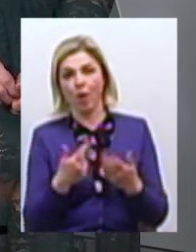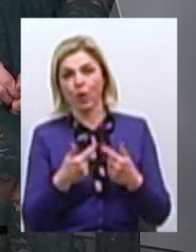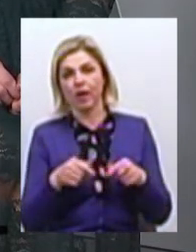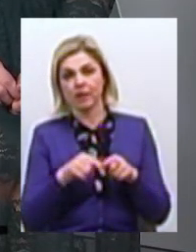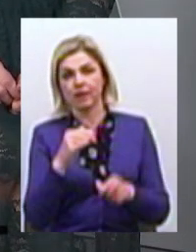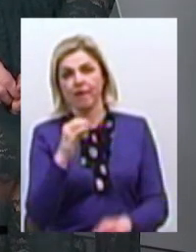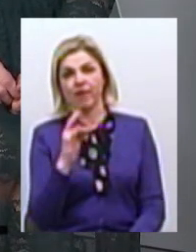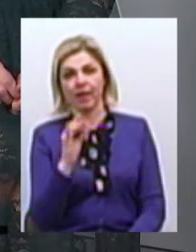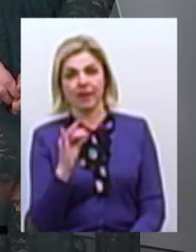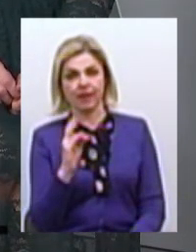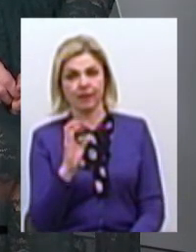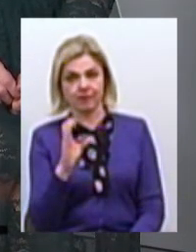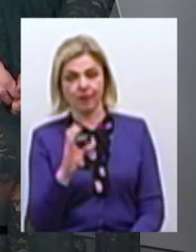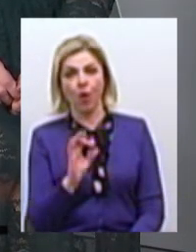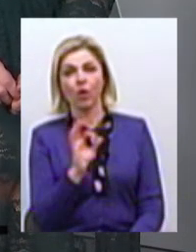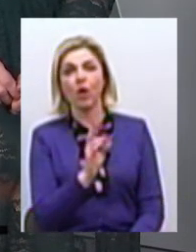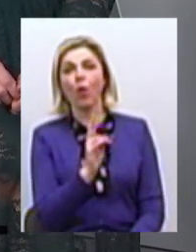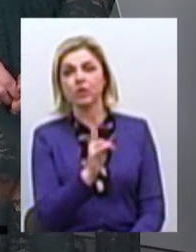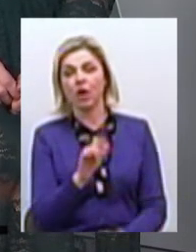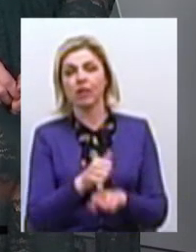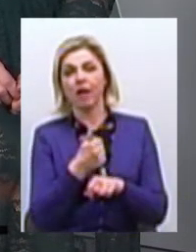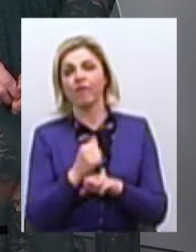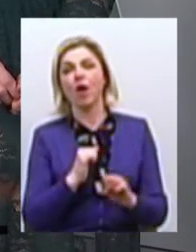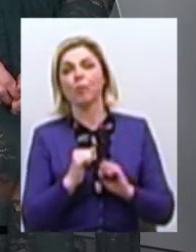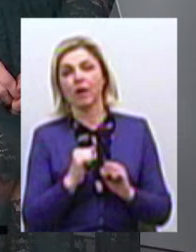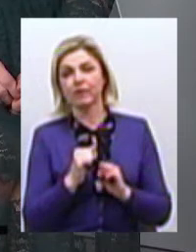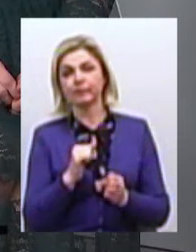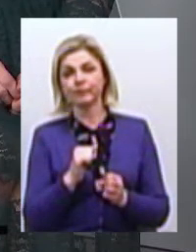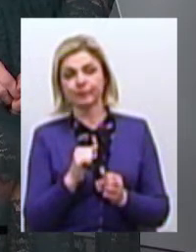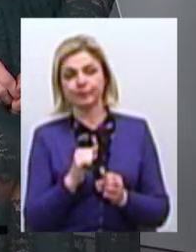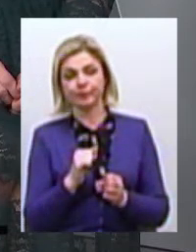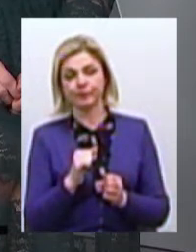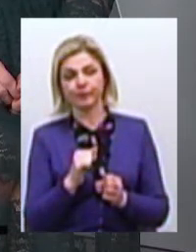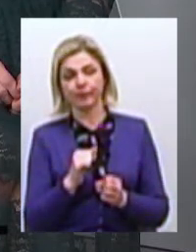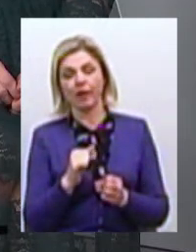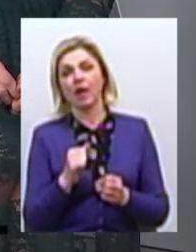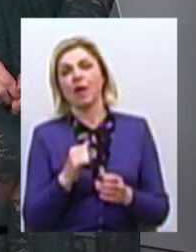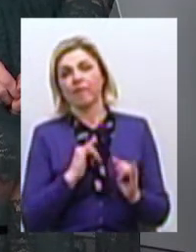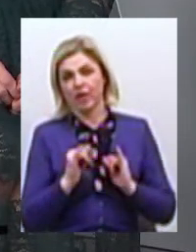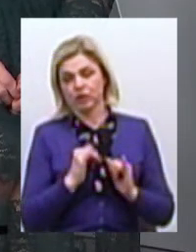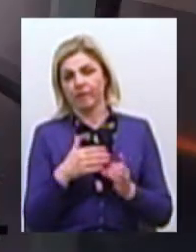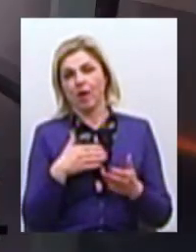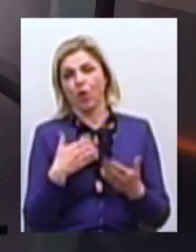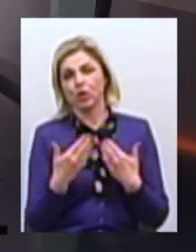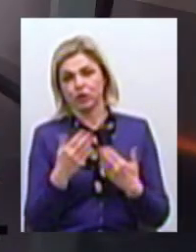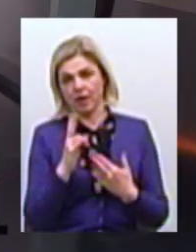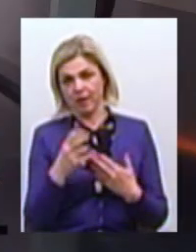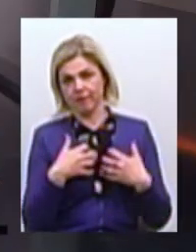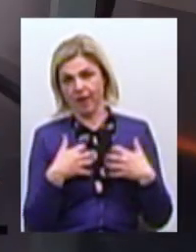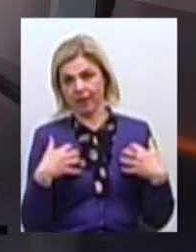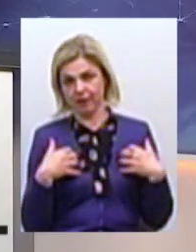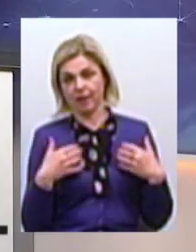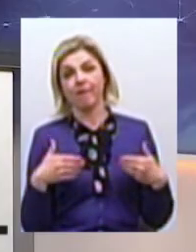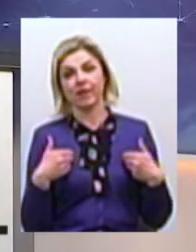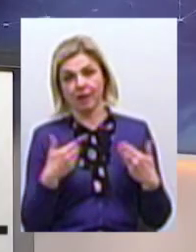Вітаю. Олена Косинчук, голова правління громадської організації «Центр відповідального ставлення до тварин». Вітаю. Ну